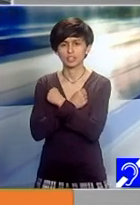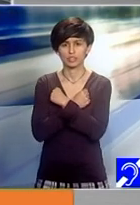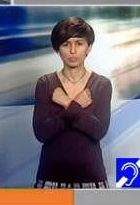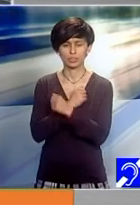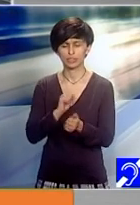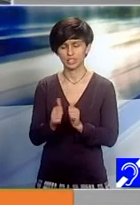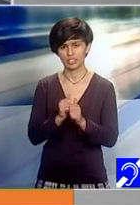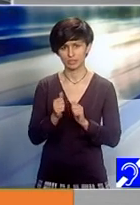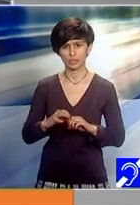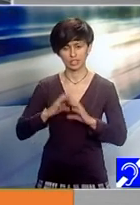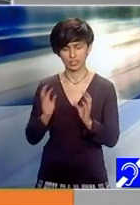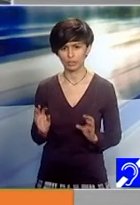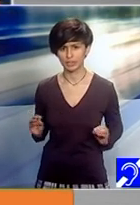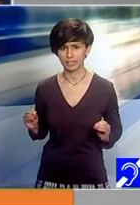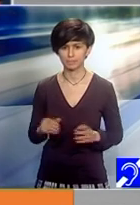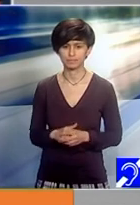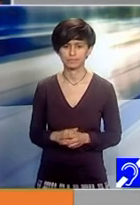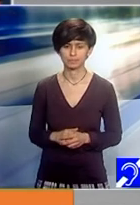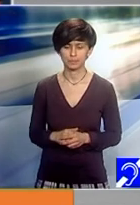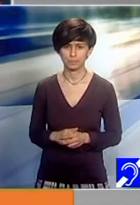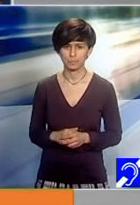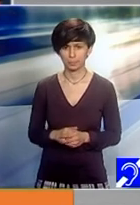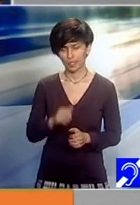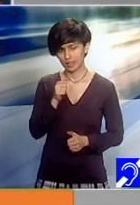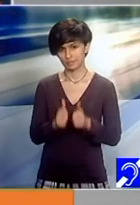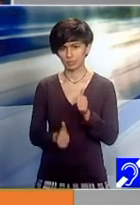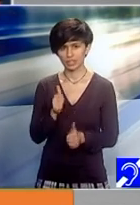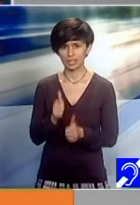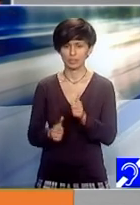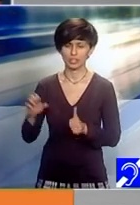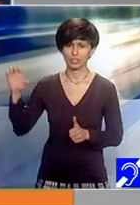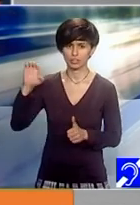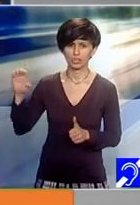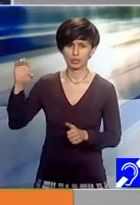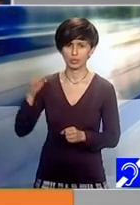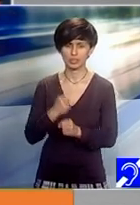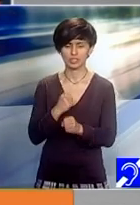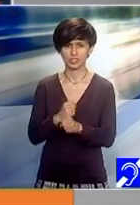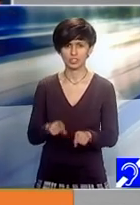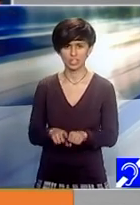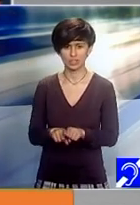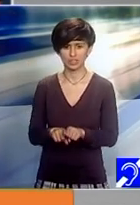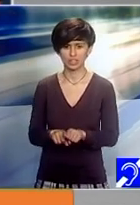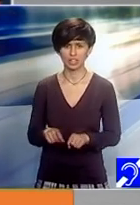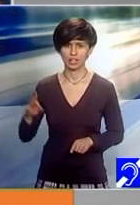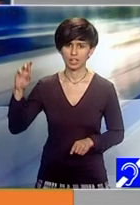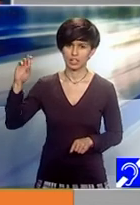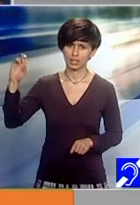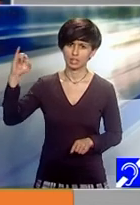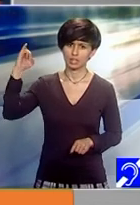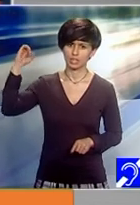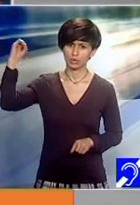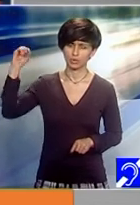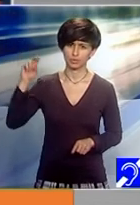Florin, o întrebare. Campionatul european se desfășoară după același program ca și ediția din acest an de la Rio, la Jocurile